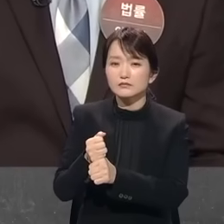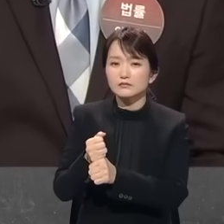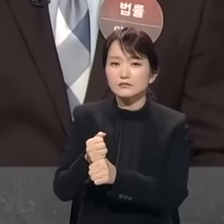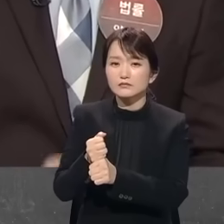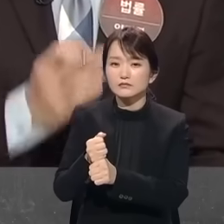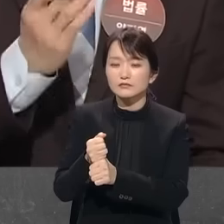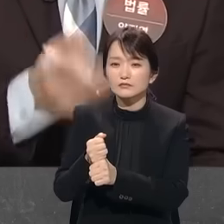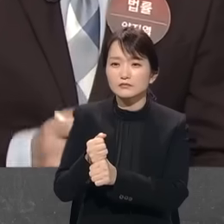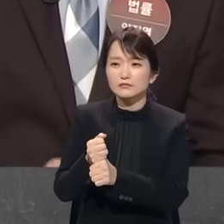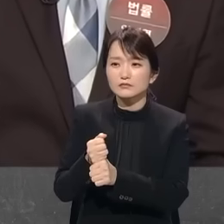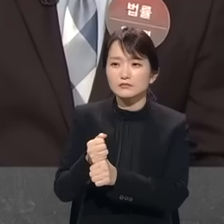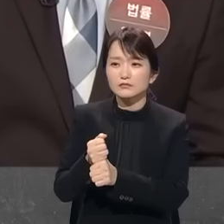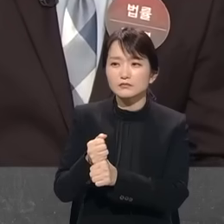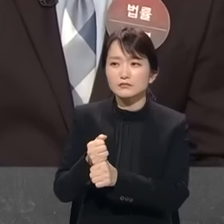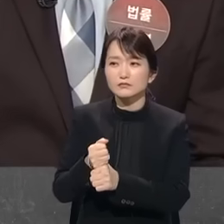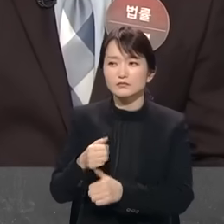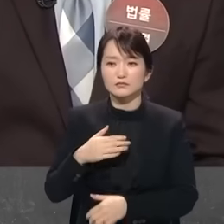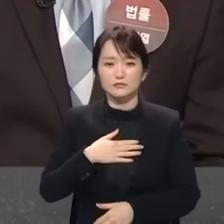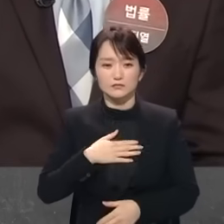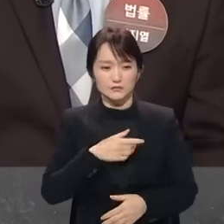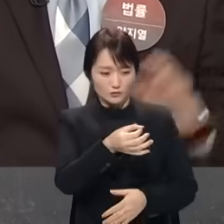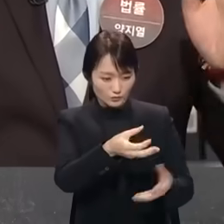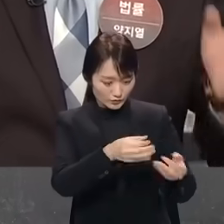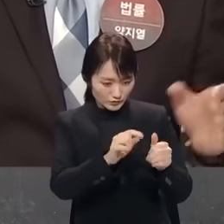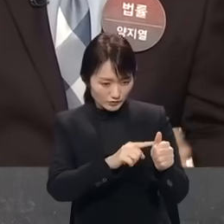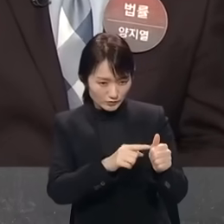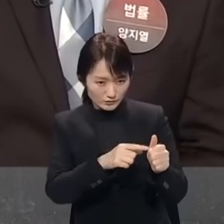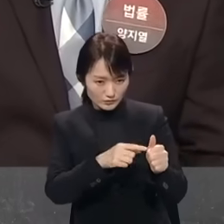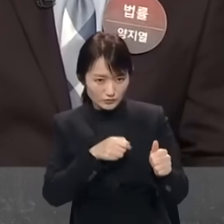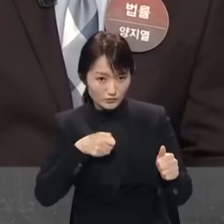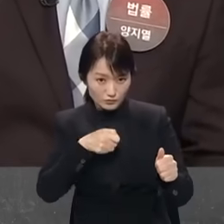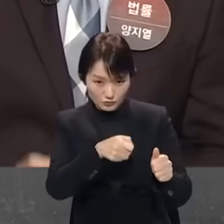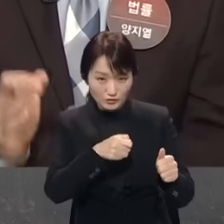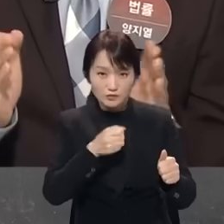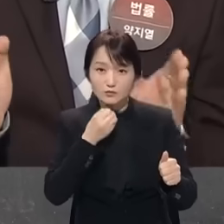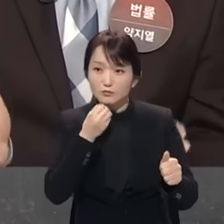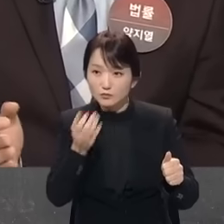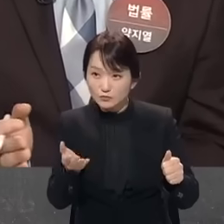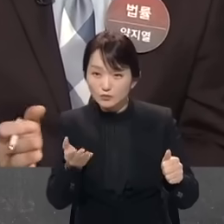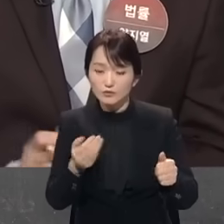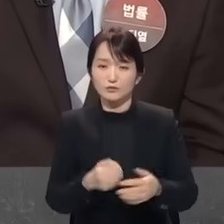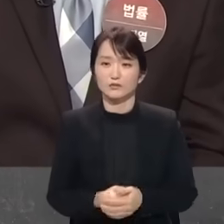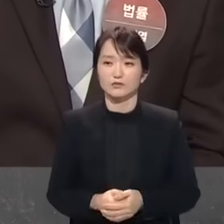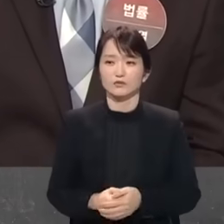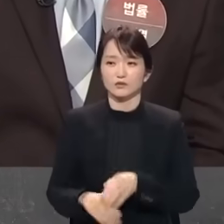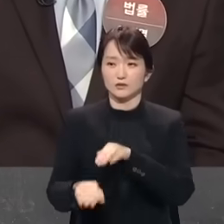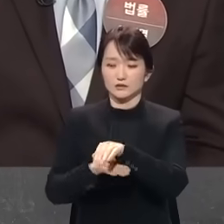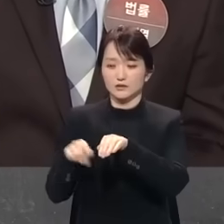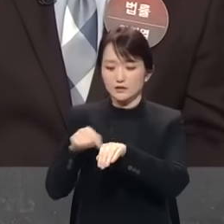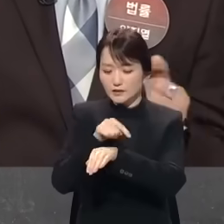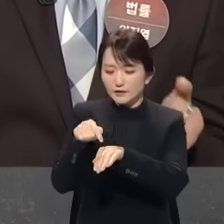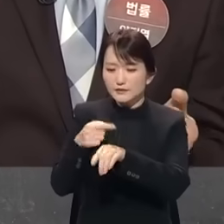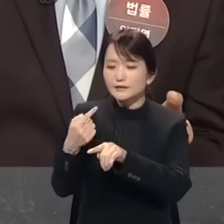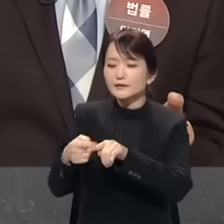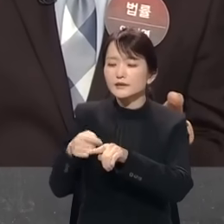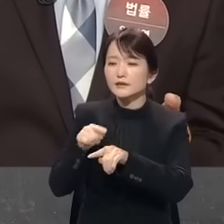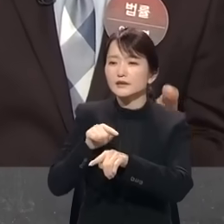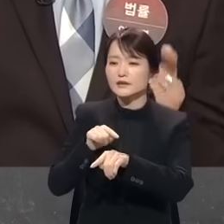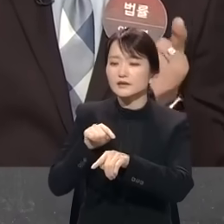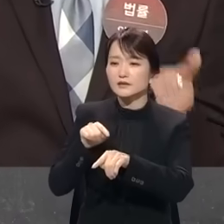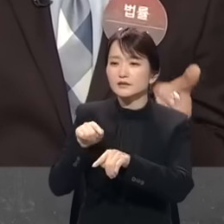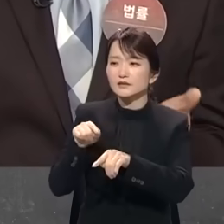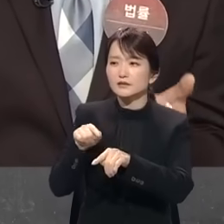모르겠습니다만 내가 그 사람 해치려고 했다 죽이려고 했다는 얘기를 스스로 하지 않습니까 그리고 그 차에 있었던 흉기도 원래는 그